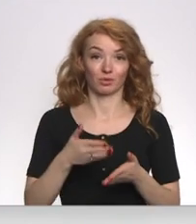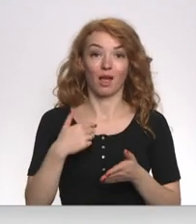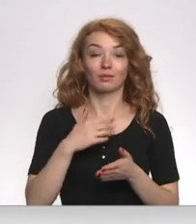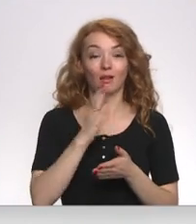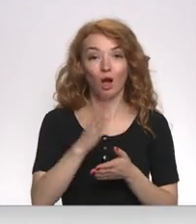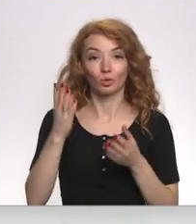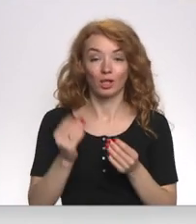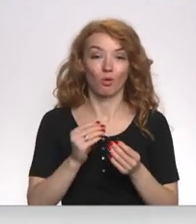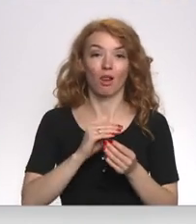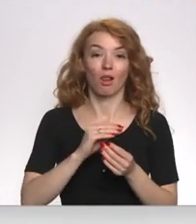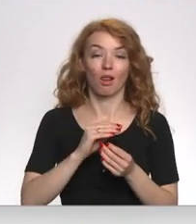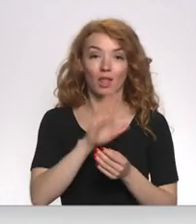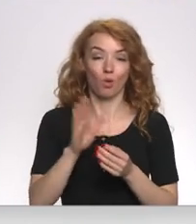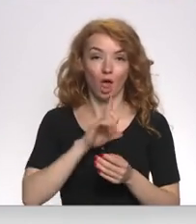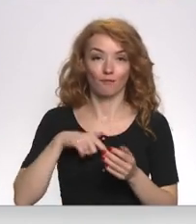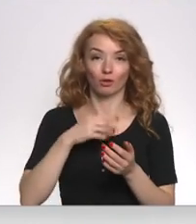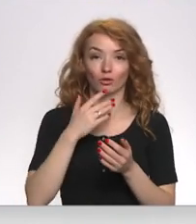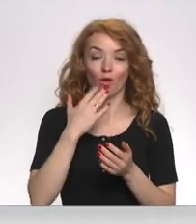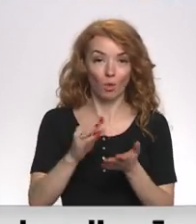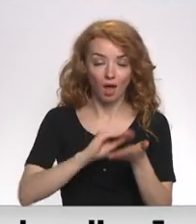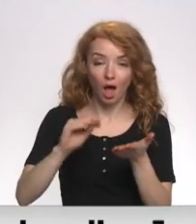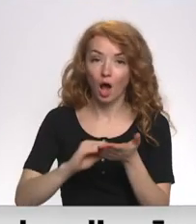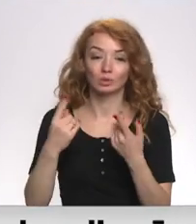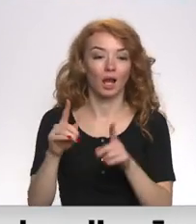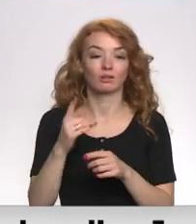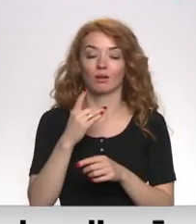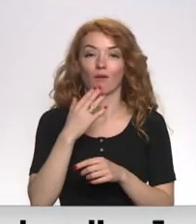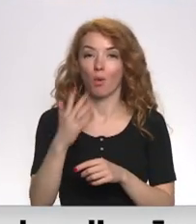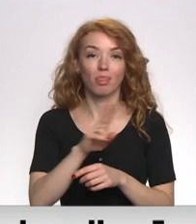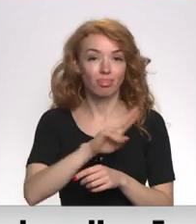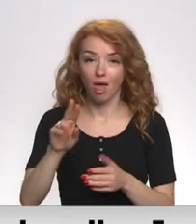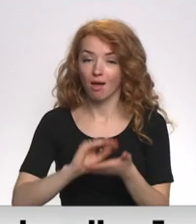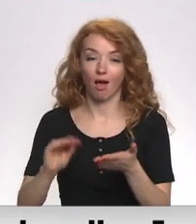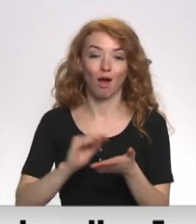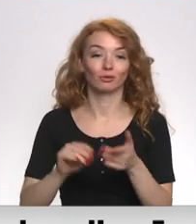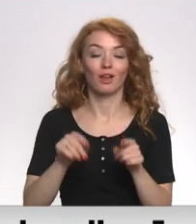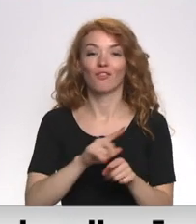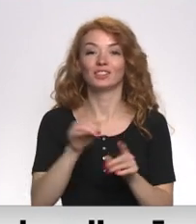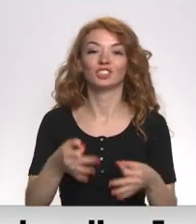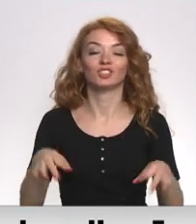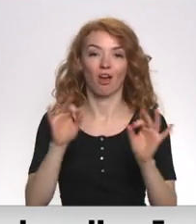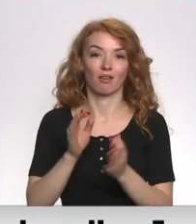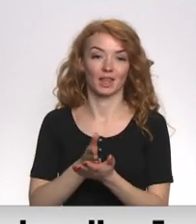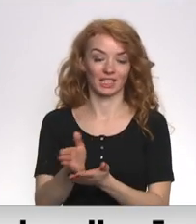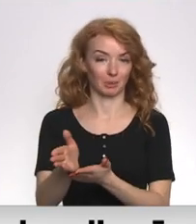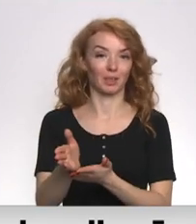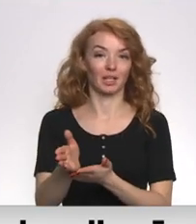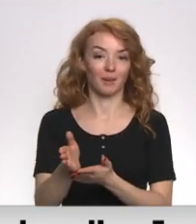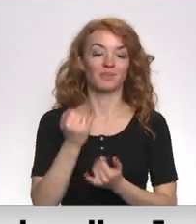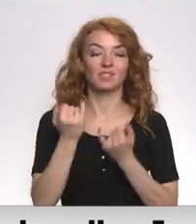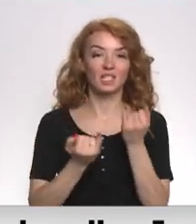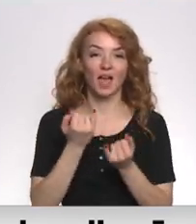rakstot latviešu valodā, citās valodās es nerakstu. Tā ir man tā vissvarīgākā disciplīna. Tā vienkārši ir